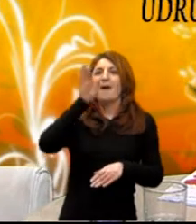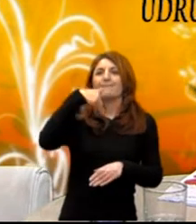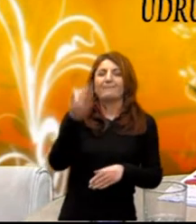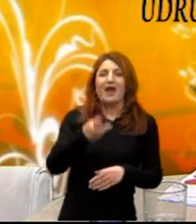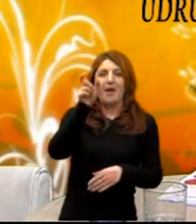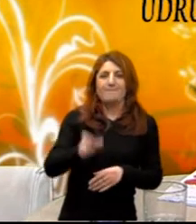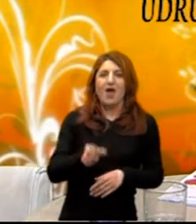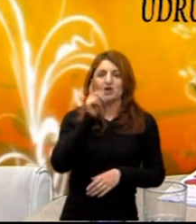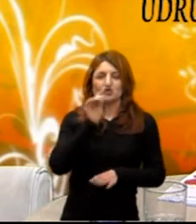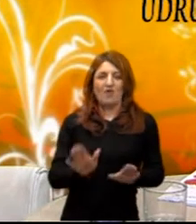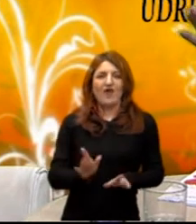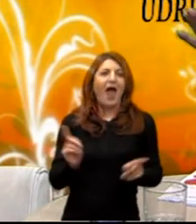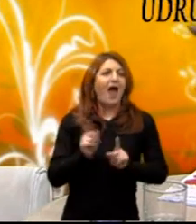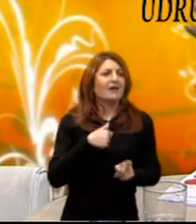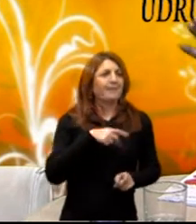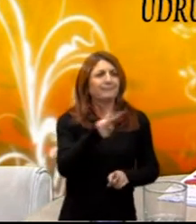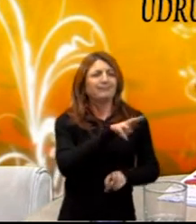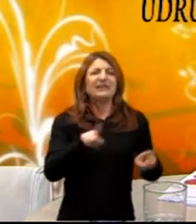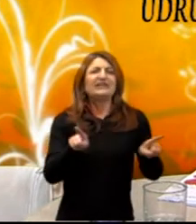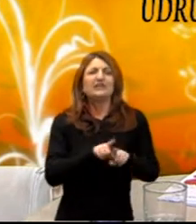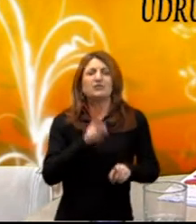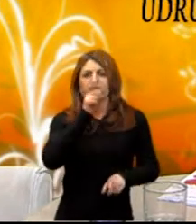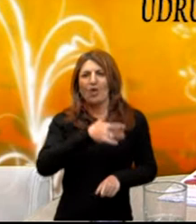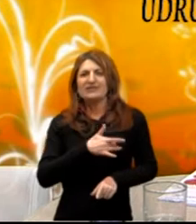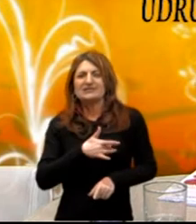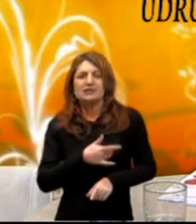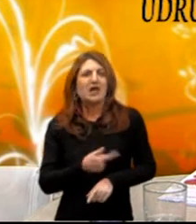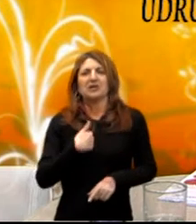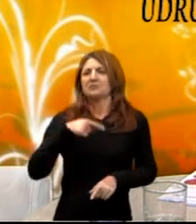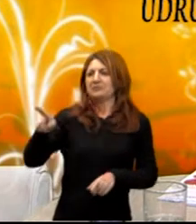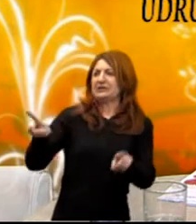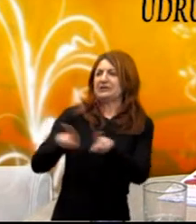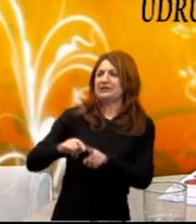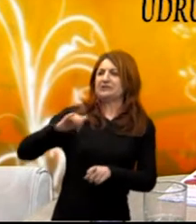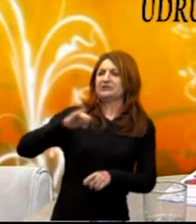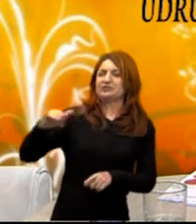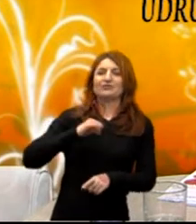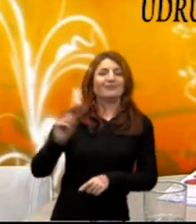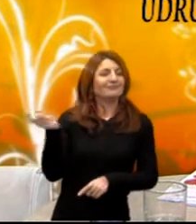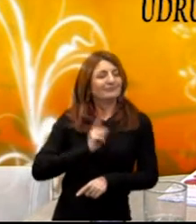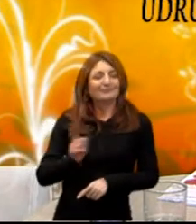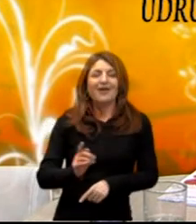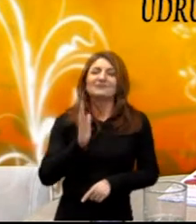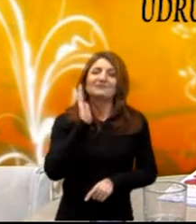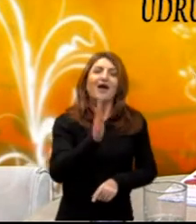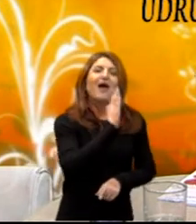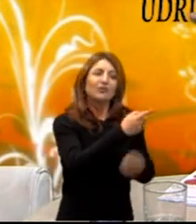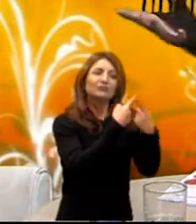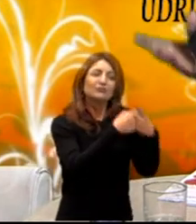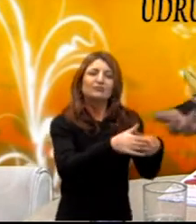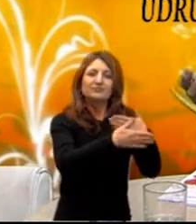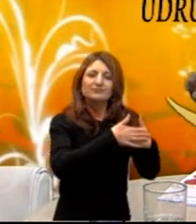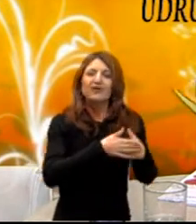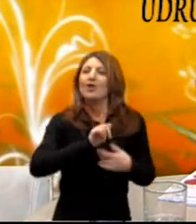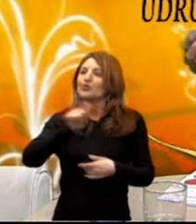poteškoće kardiovaskularne i da dobijamo iste lijekove. Ne. Moj organizam treba za tu poteškoću sasvim drugačiji pristup, a vaš sasvim